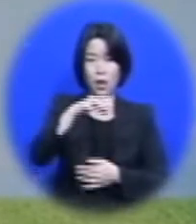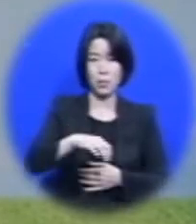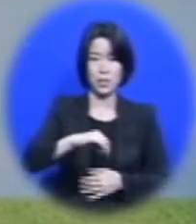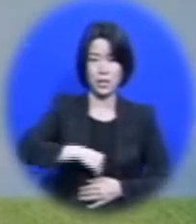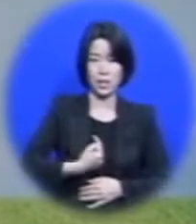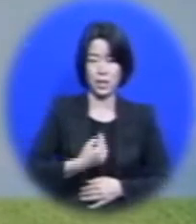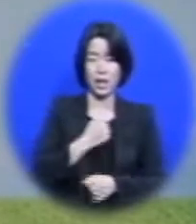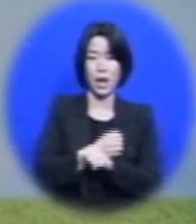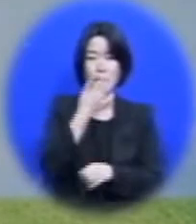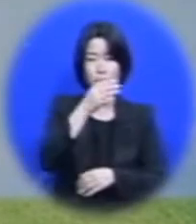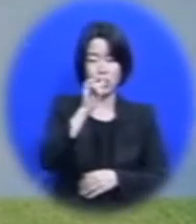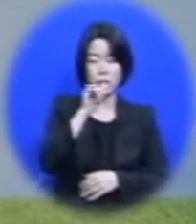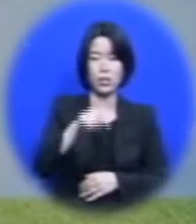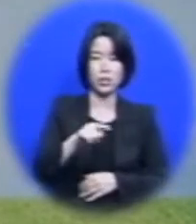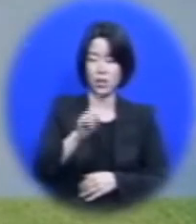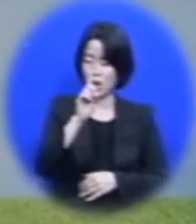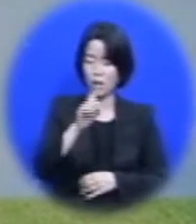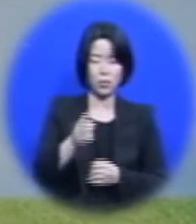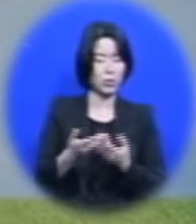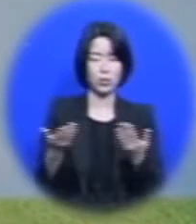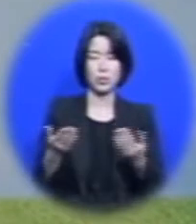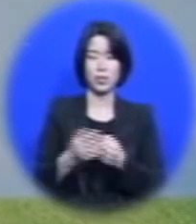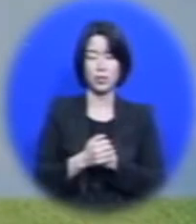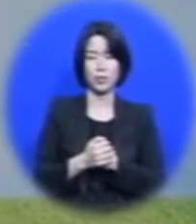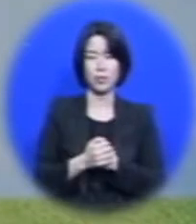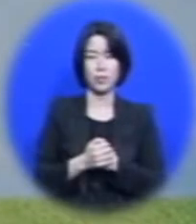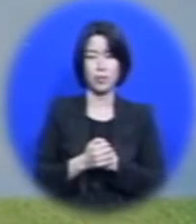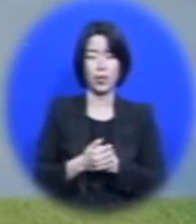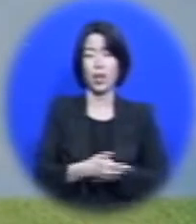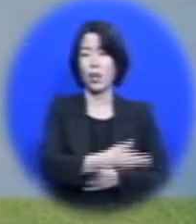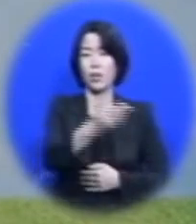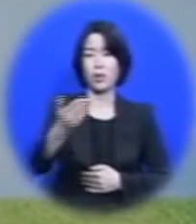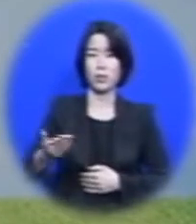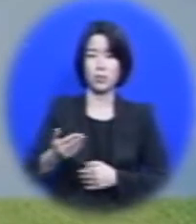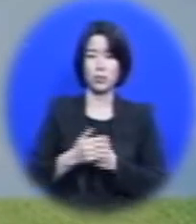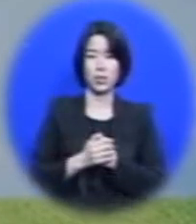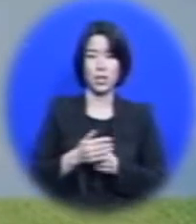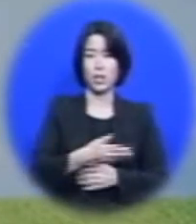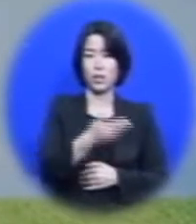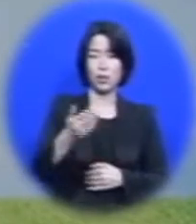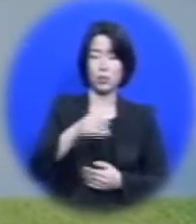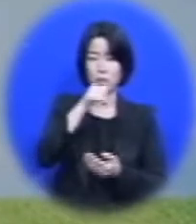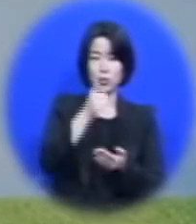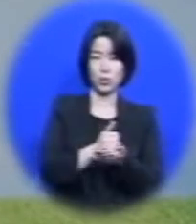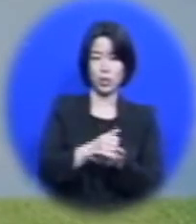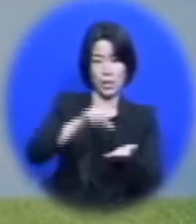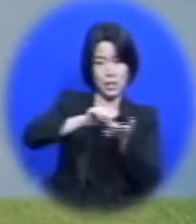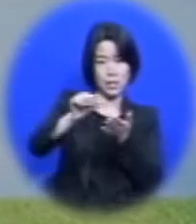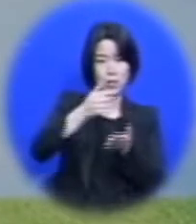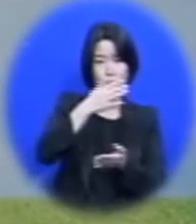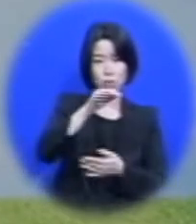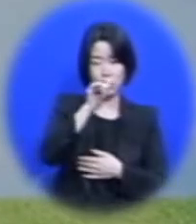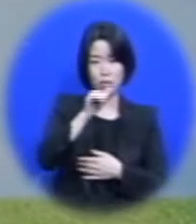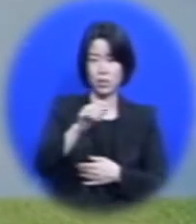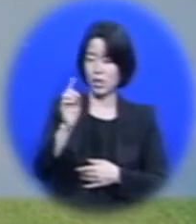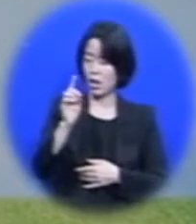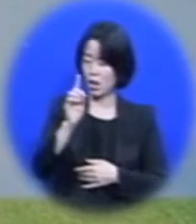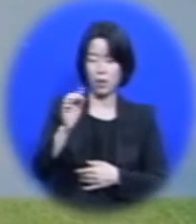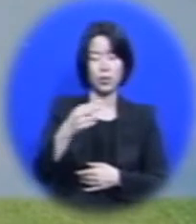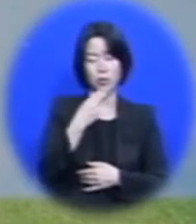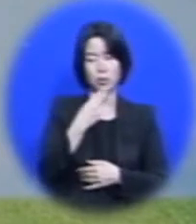할 수 있는 것은 아무것도 없었습니다. 여러분, 여러분의 죄를 지울 수 있는 것은 아무것도